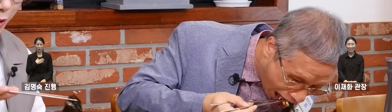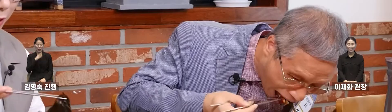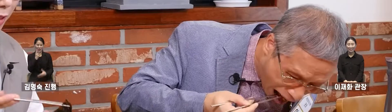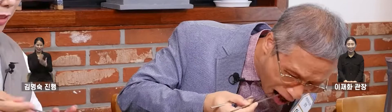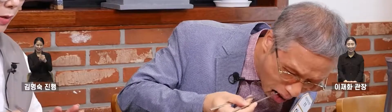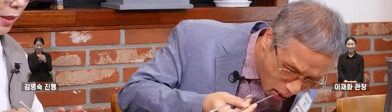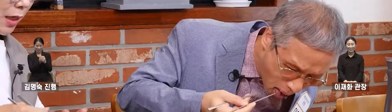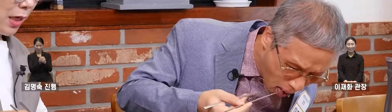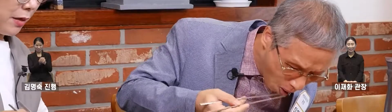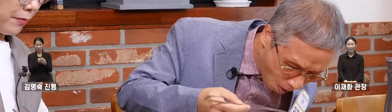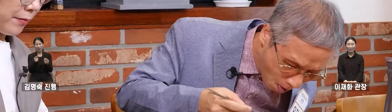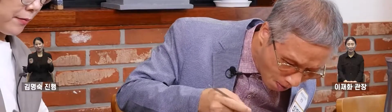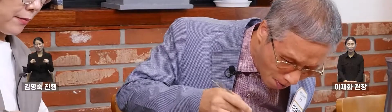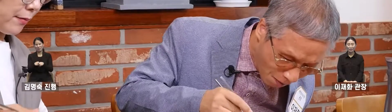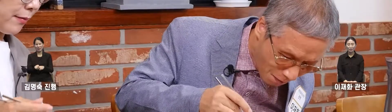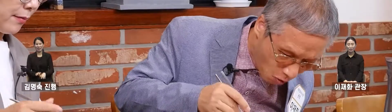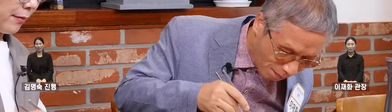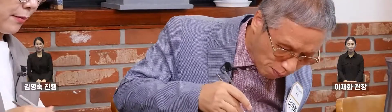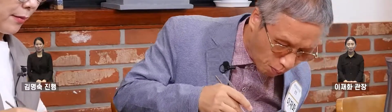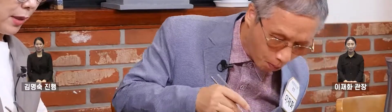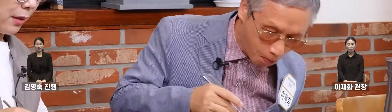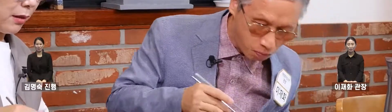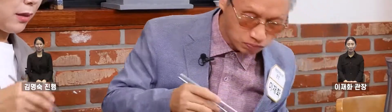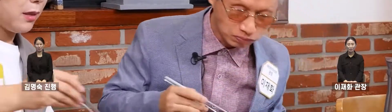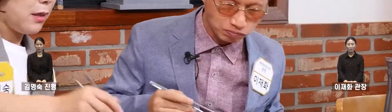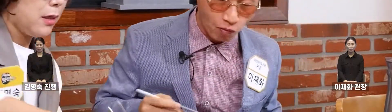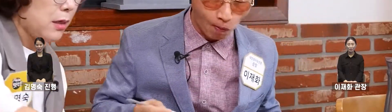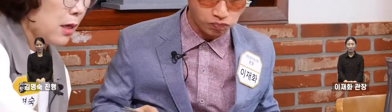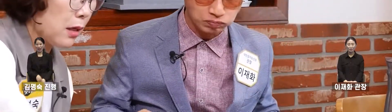그리고 깻잎에다가